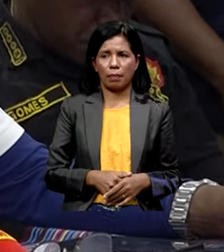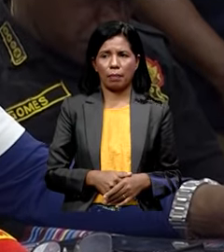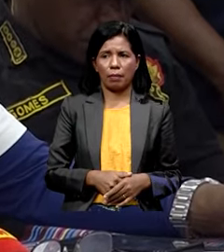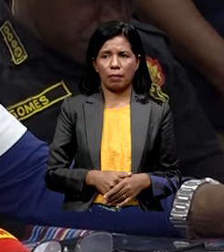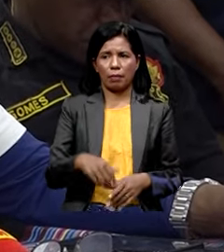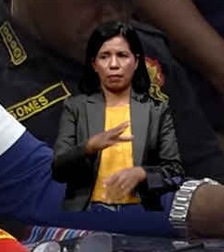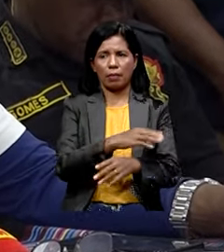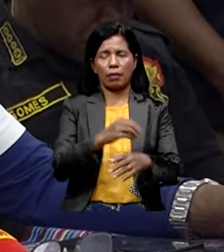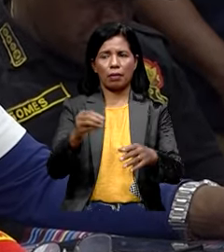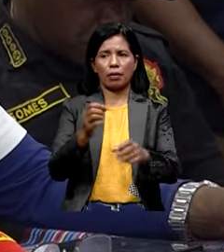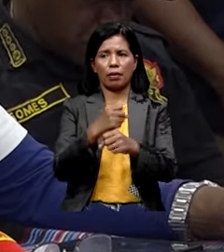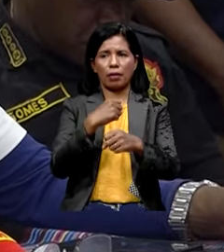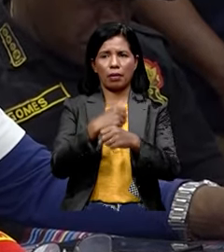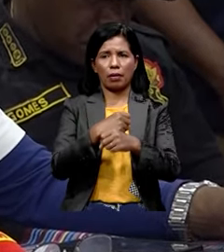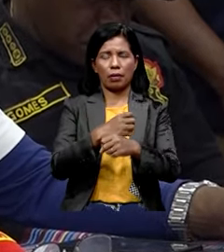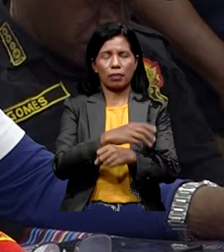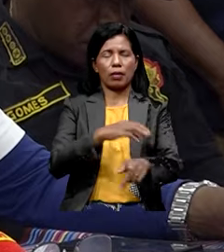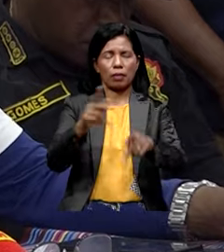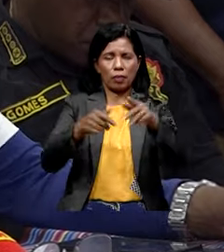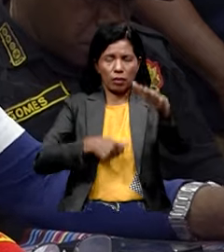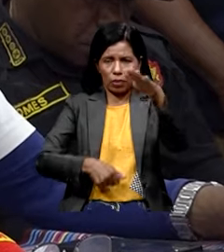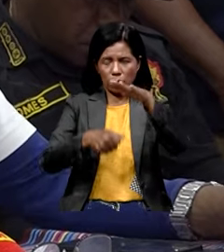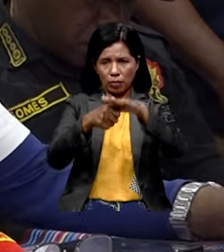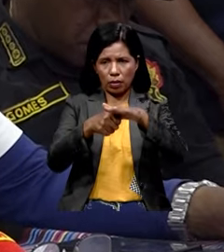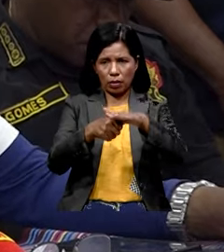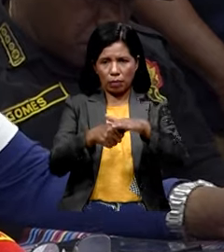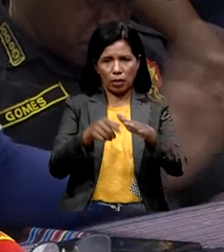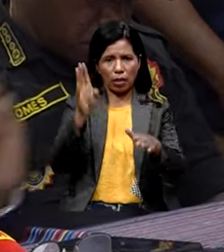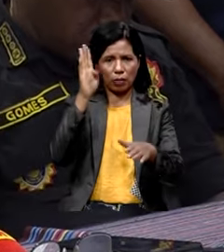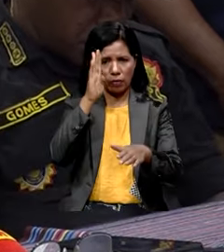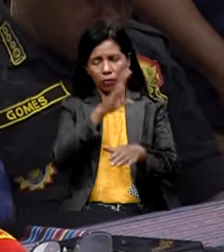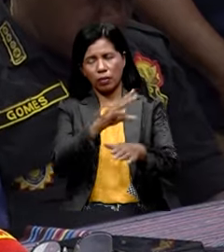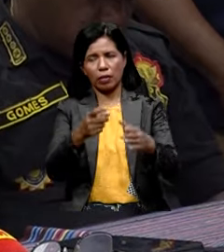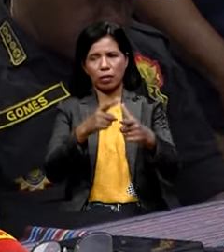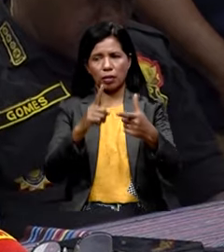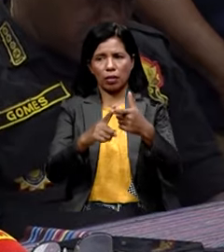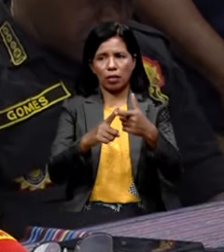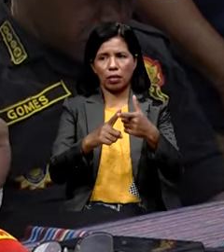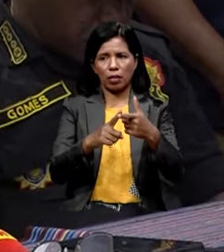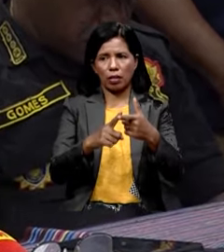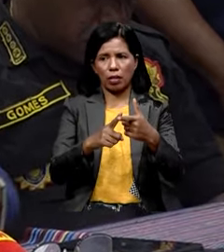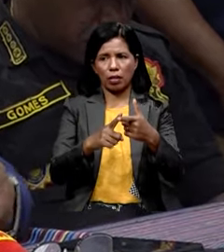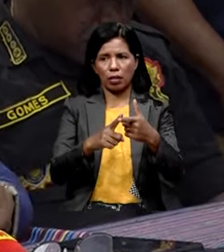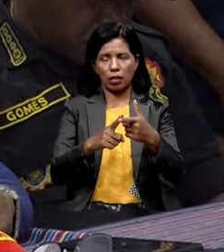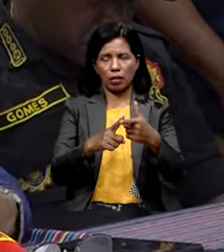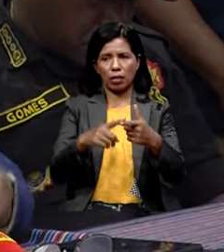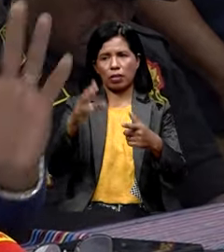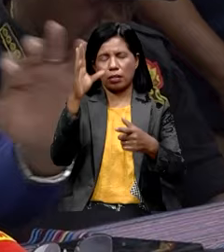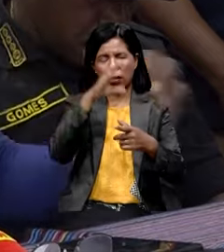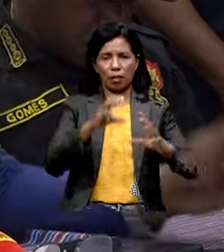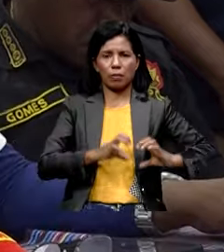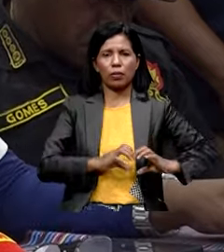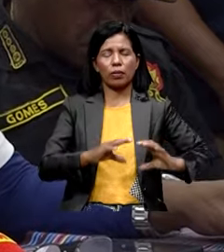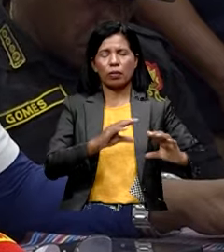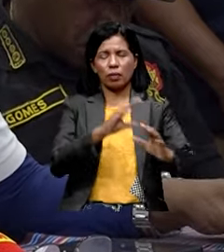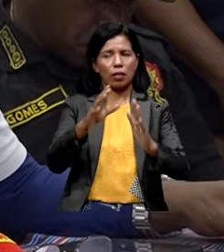Edinta nari subo artia, halva lanza intel sera. Mai hafu fale, mai suti hala kamera hal subo ar subo ar sen. Elos